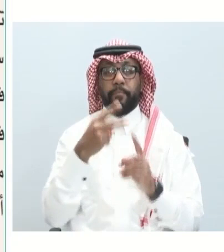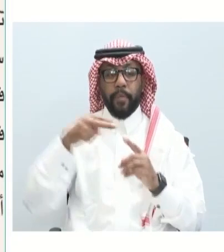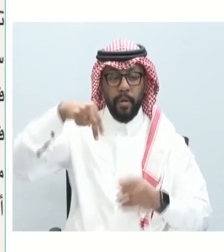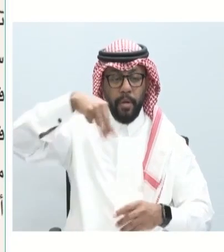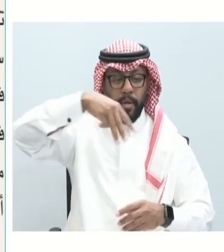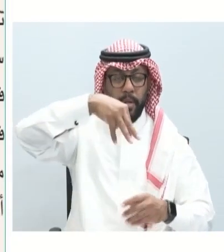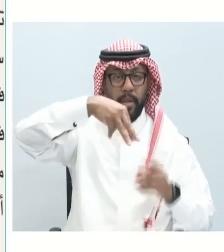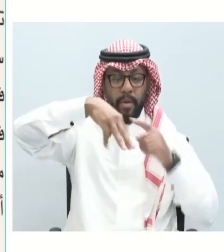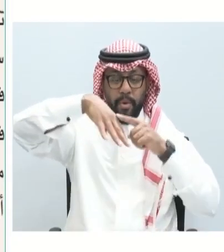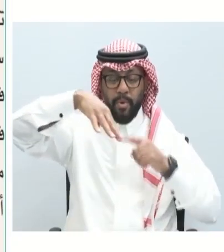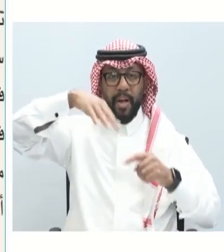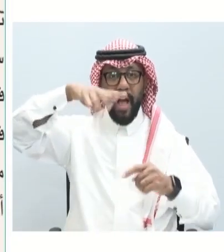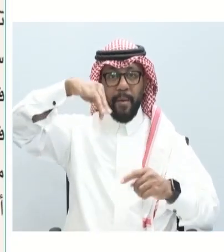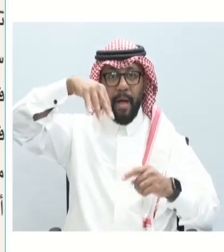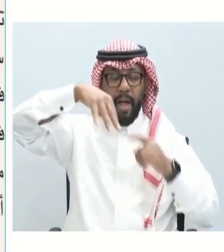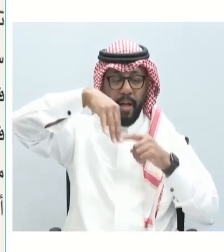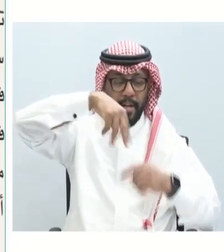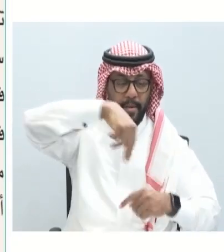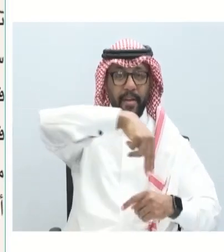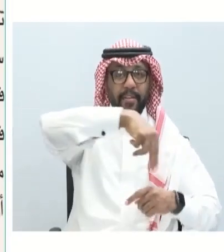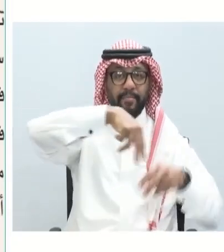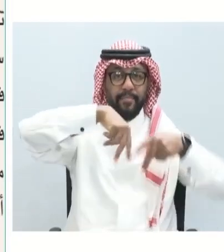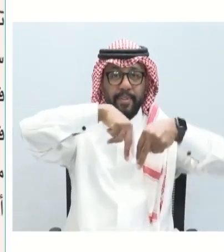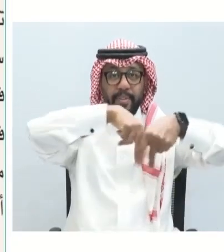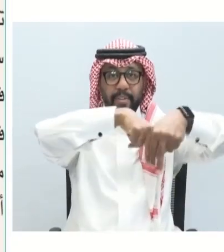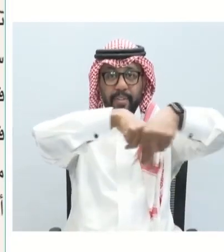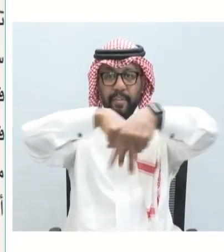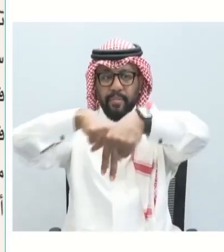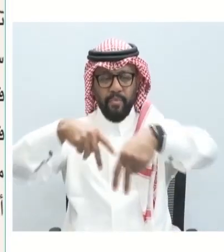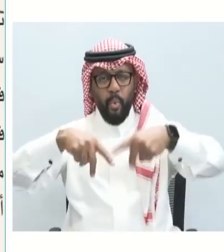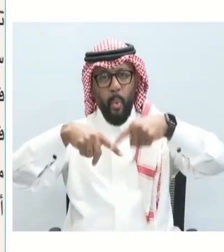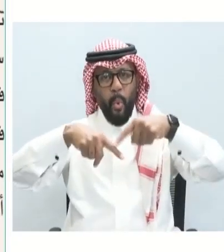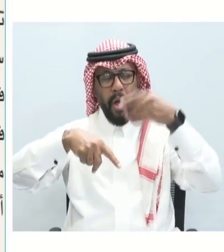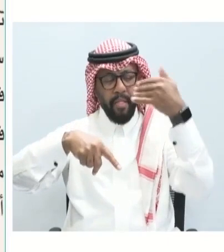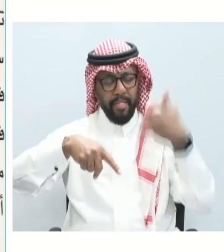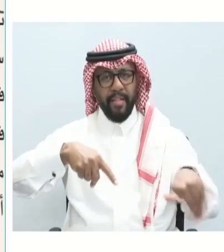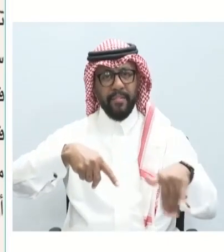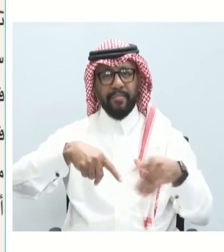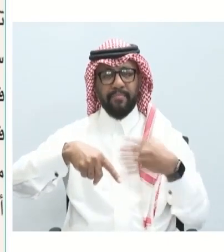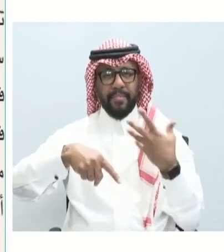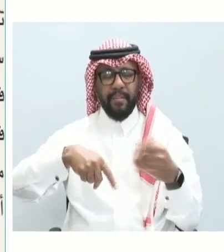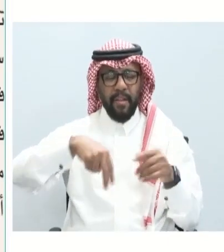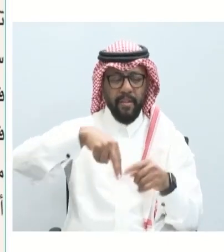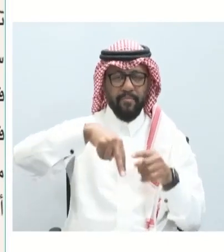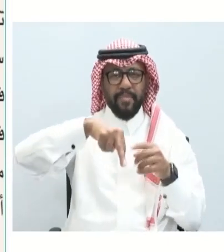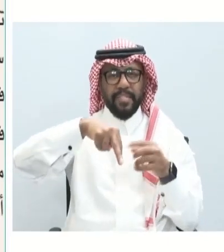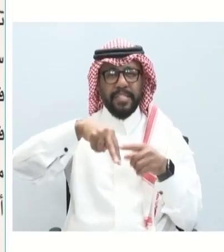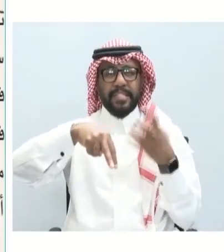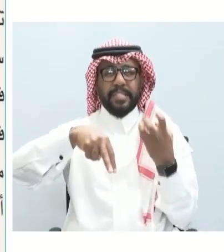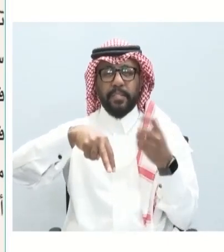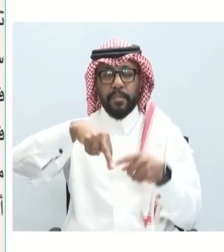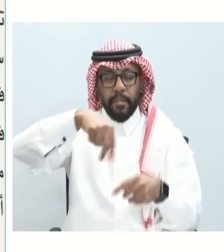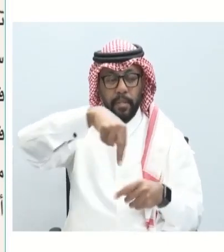قدم غير سليمه غير سليمه الاثر فعرفت ان بعيرا ازور اعرج القدم مر